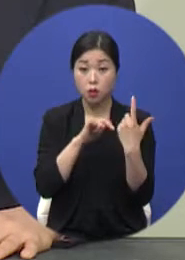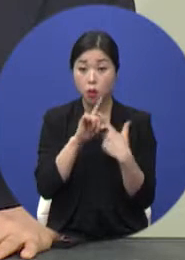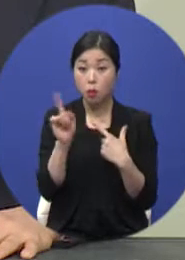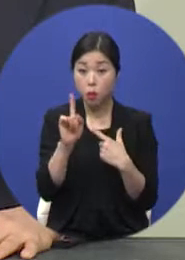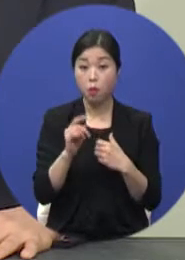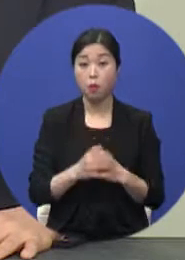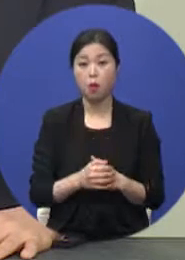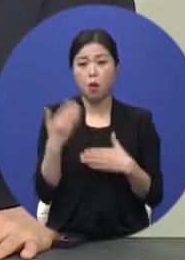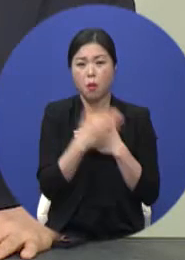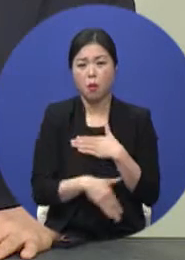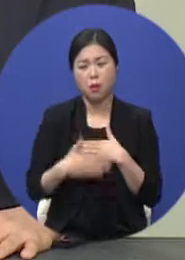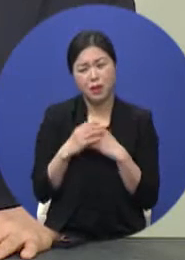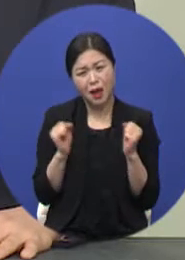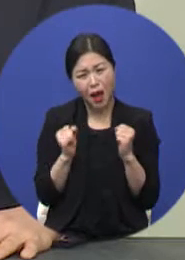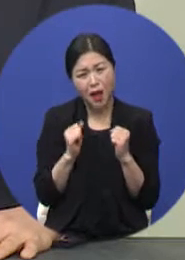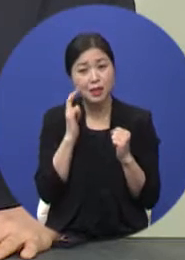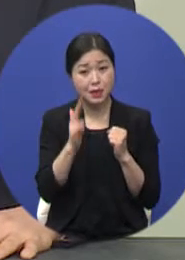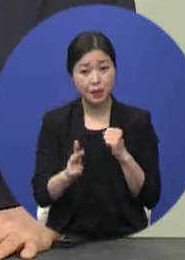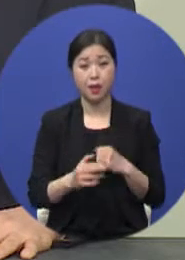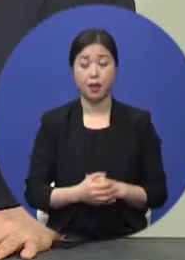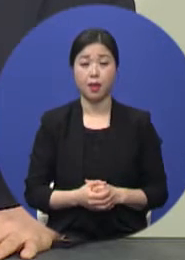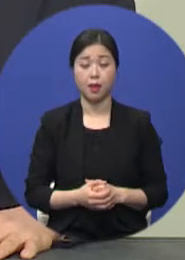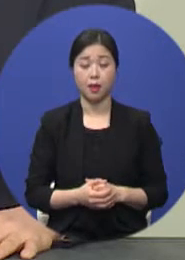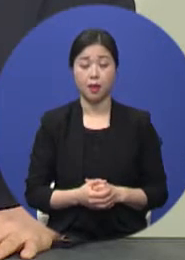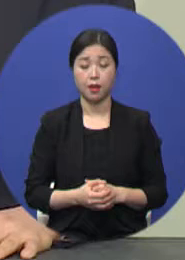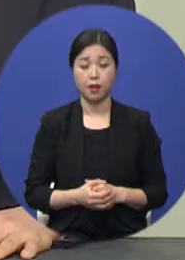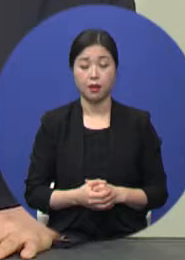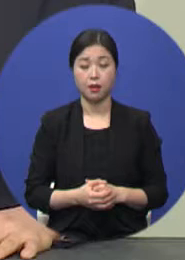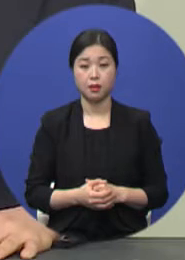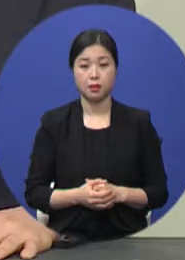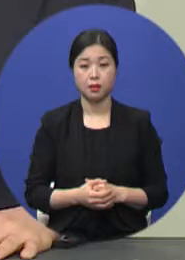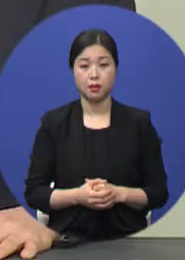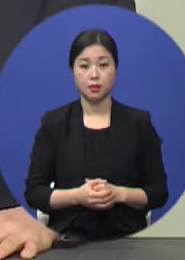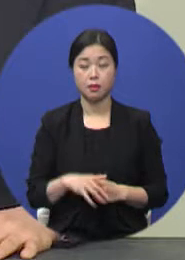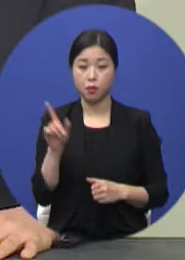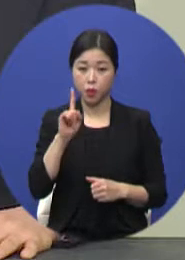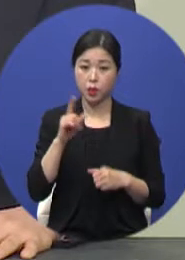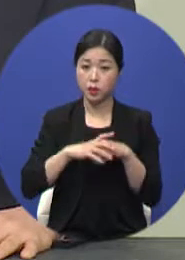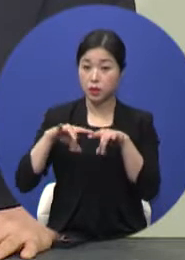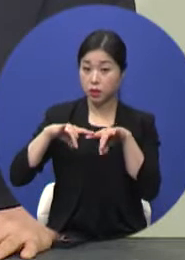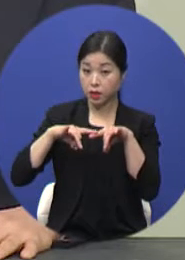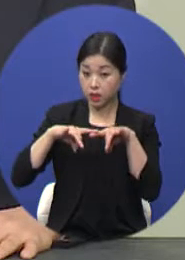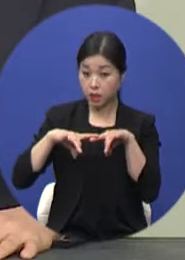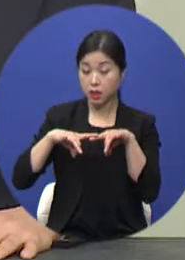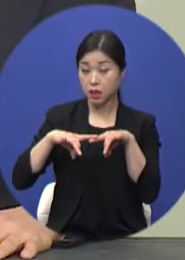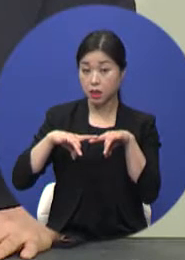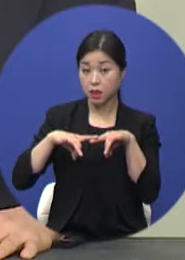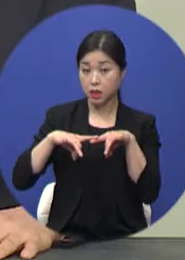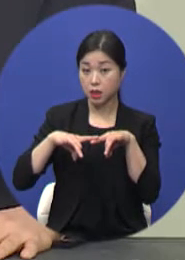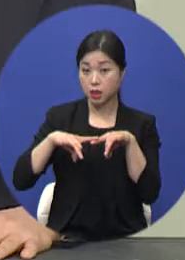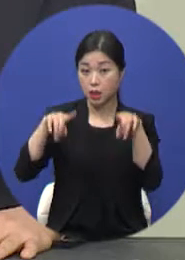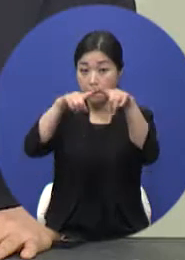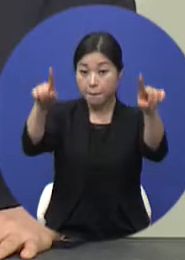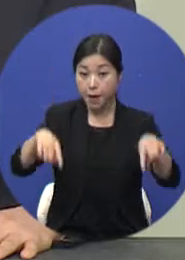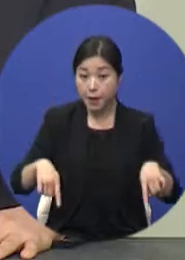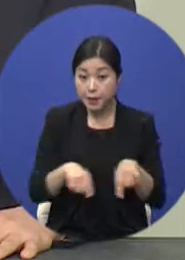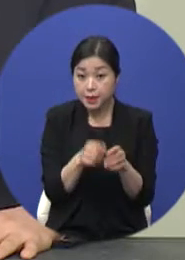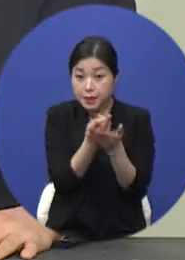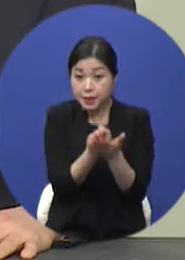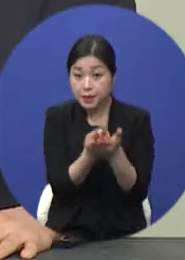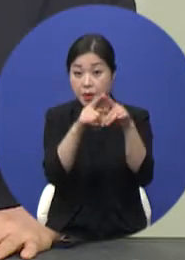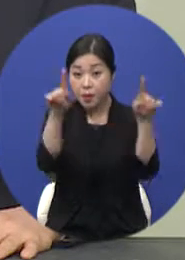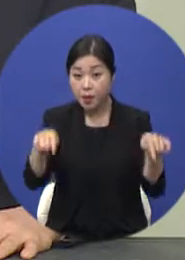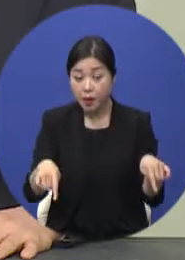하루 차갑게 그래서 제가 그 조그만한 그 전기 그 이렇게 조그만한 그 전기 매트가 생긴 거를